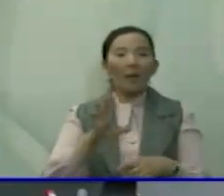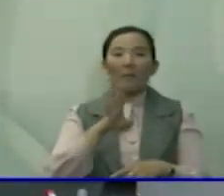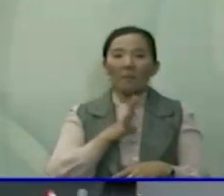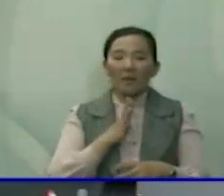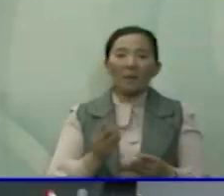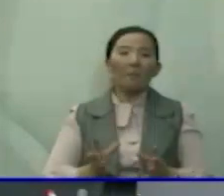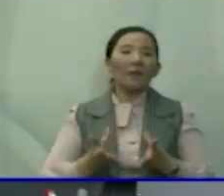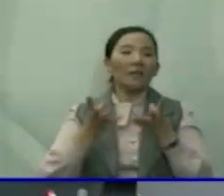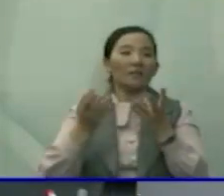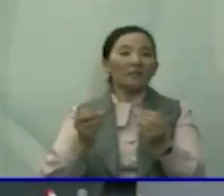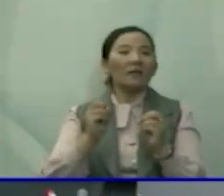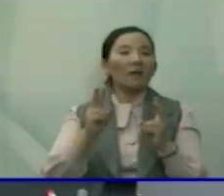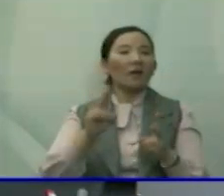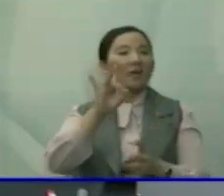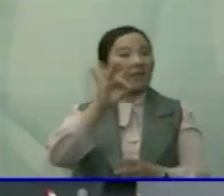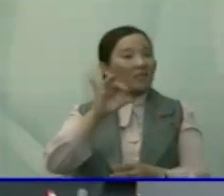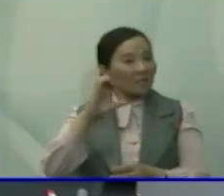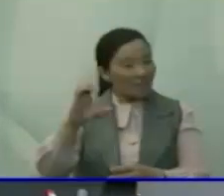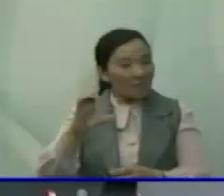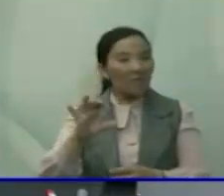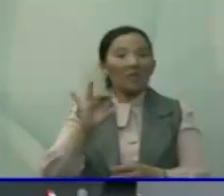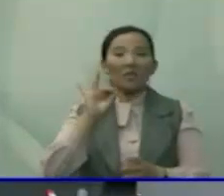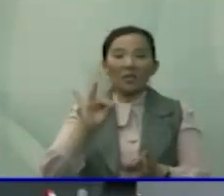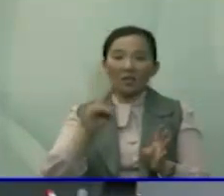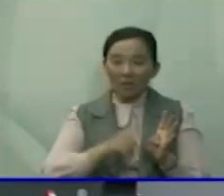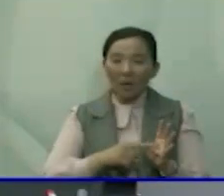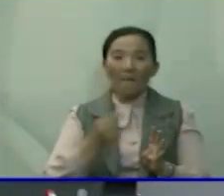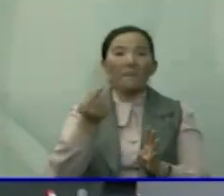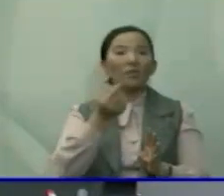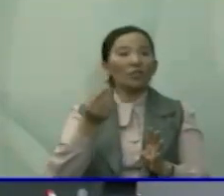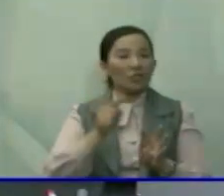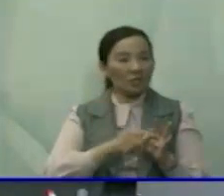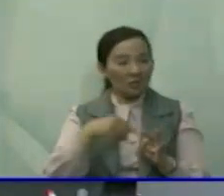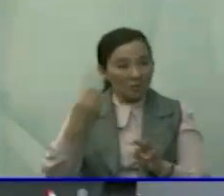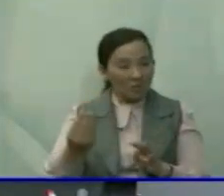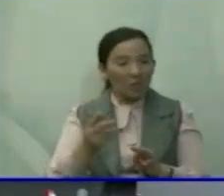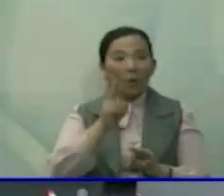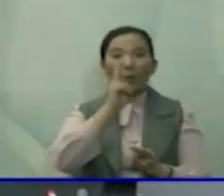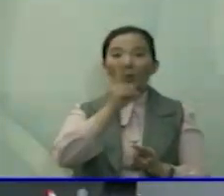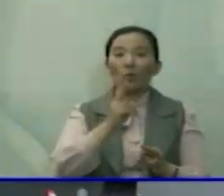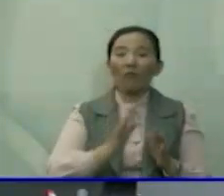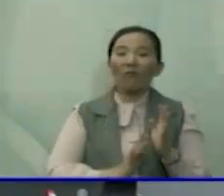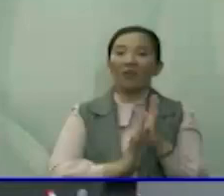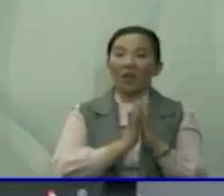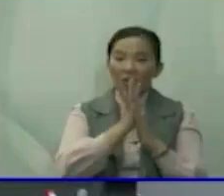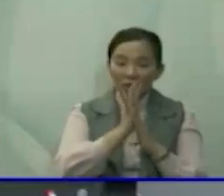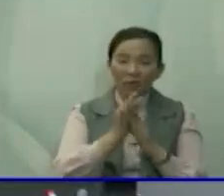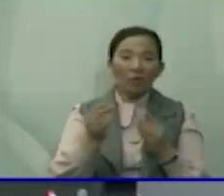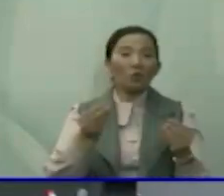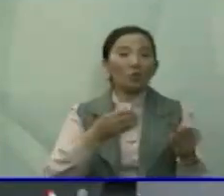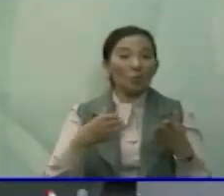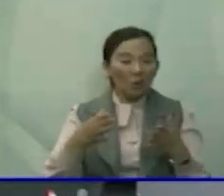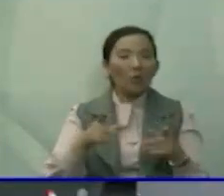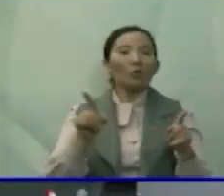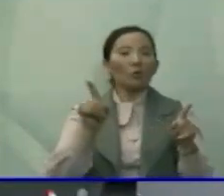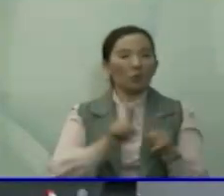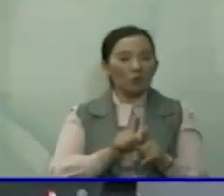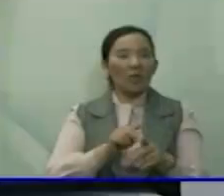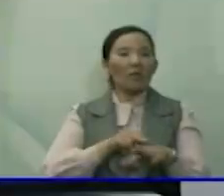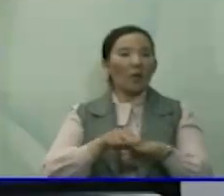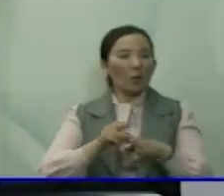риса или пшеницы а те кто выращивали шок выплачивали налог шелка